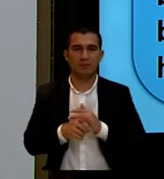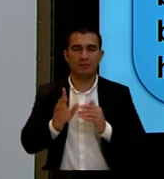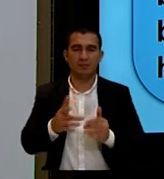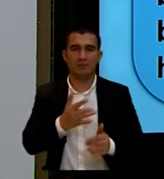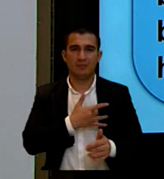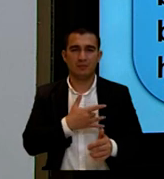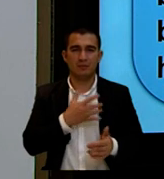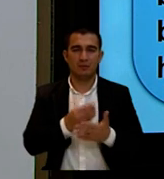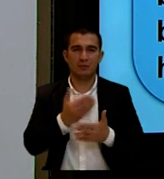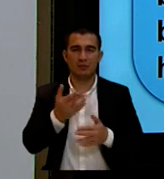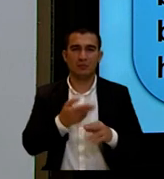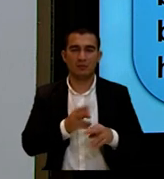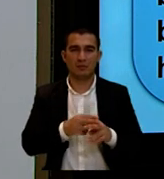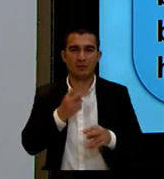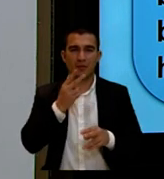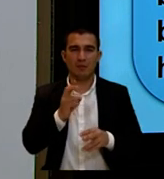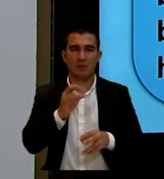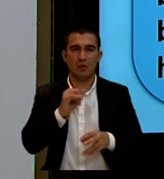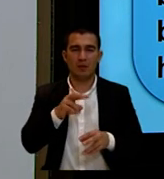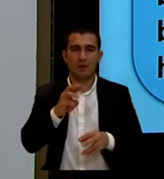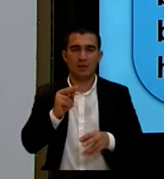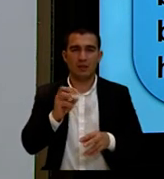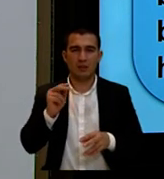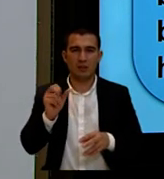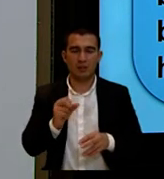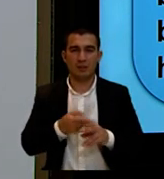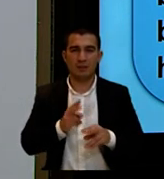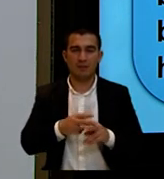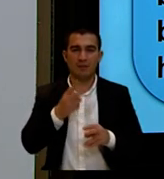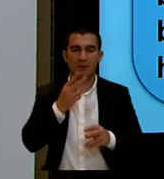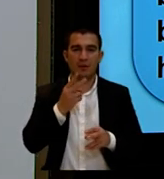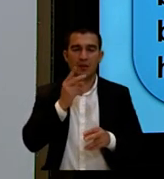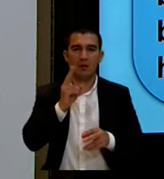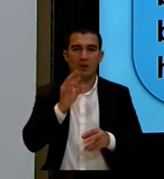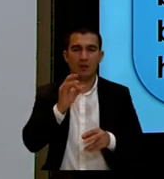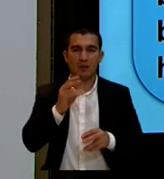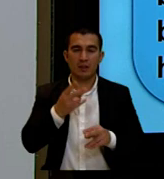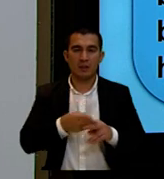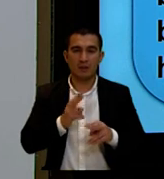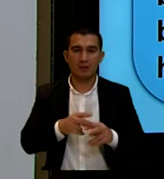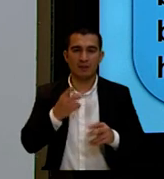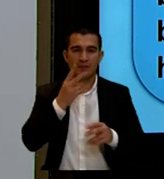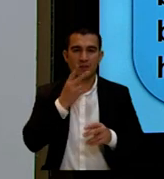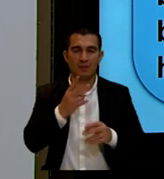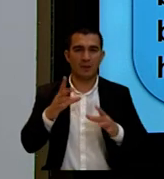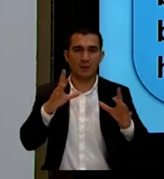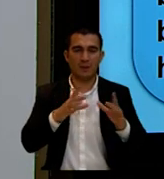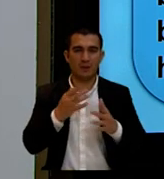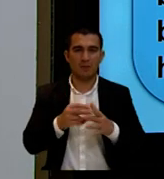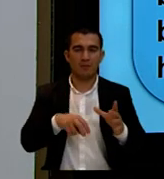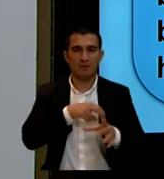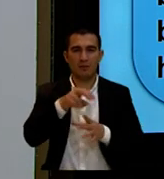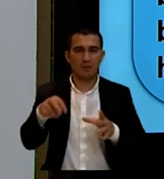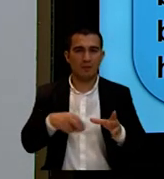Yurak ikkita bo'lmacha va bitta qorinchadan iborat bo'lib, ikkita doira bo'ylab harakat